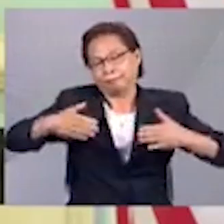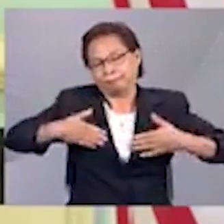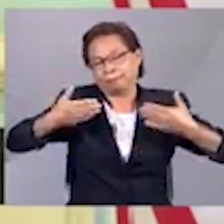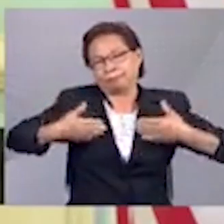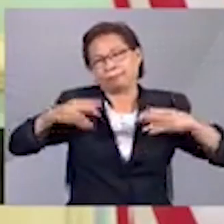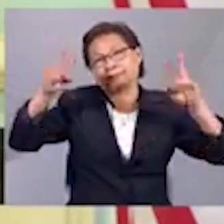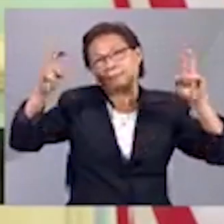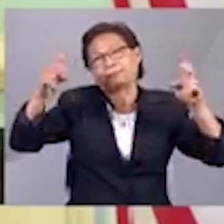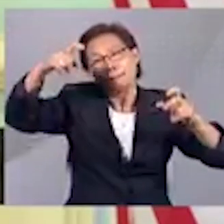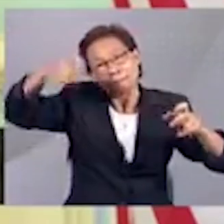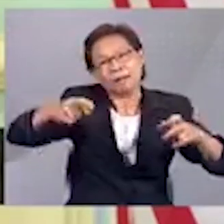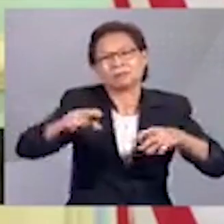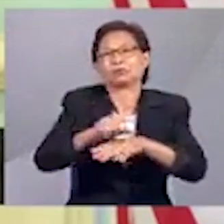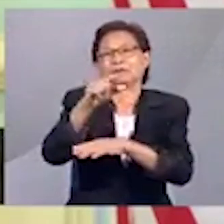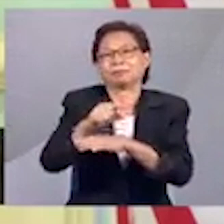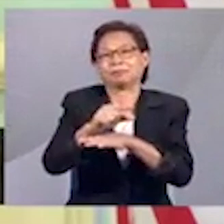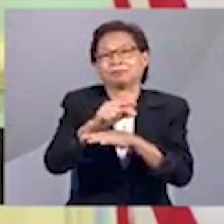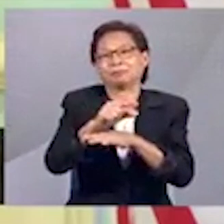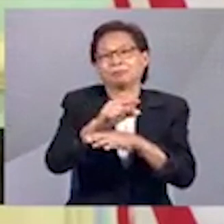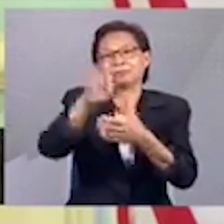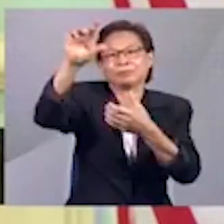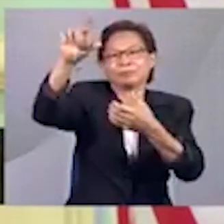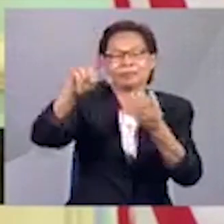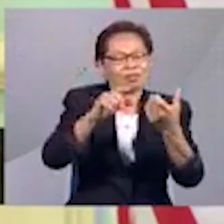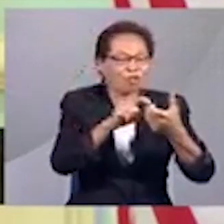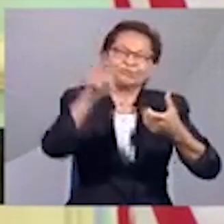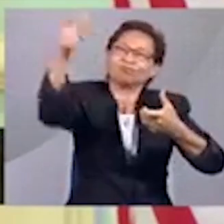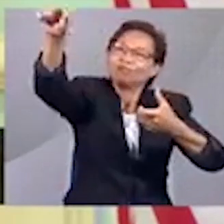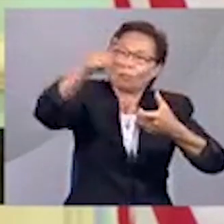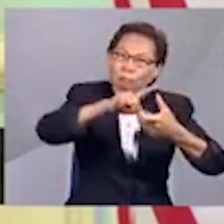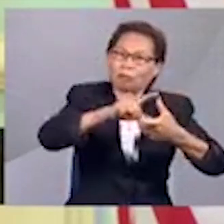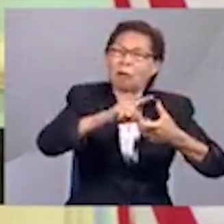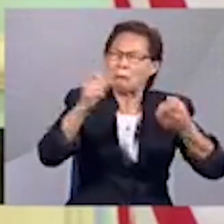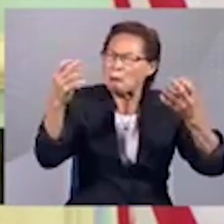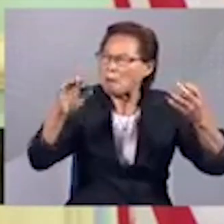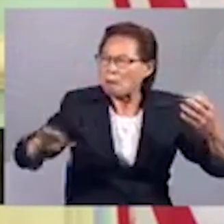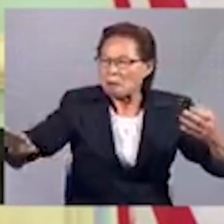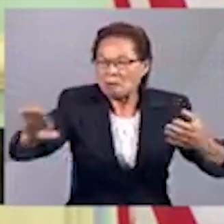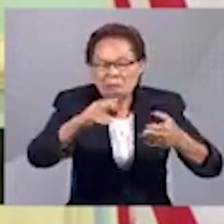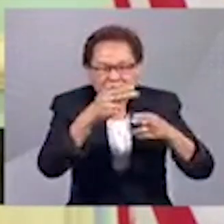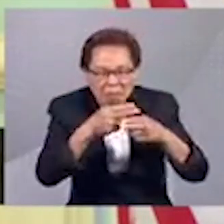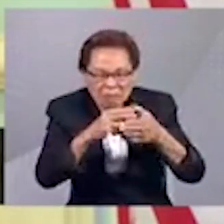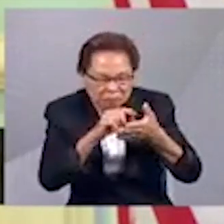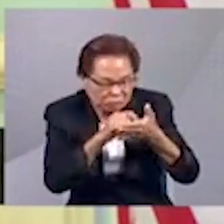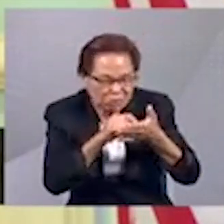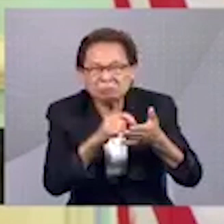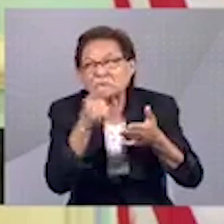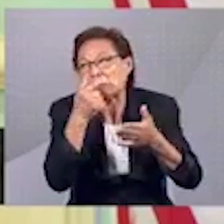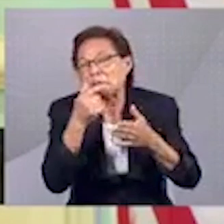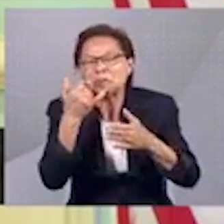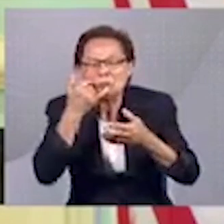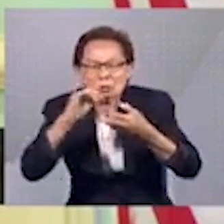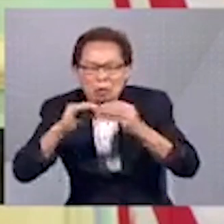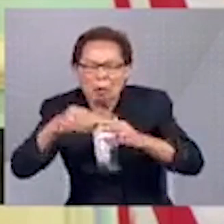ini. Dan ramai yang tidak mahu menulis nama sendiri dengan nombor telefon setiap